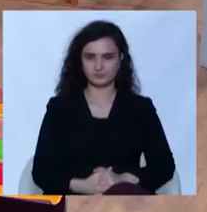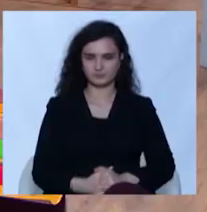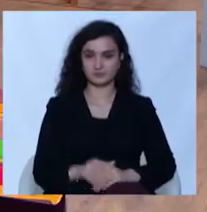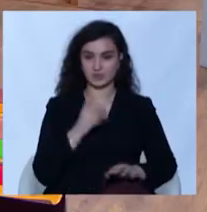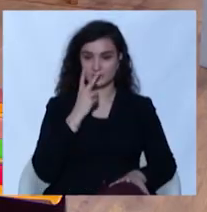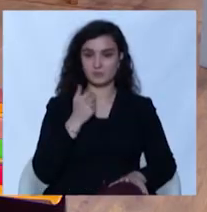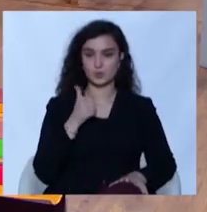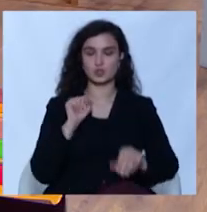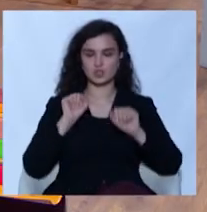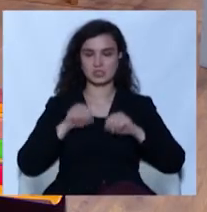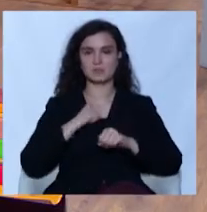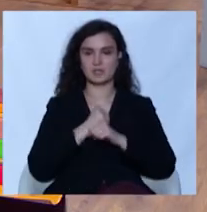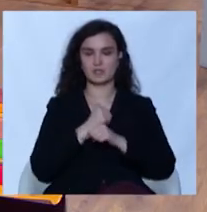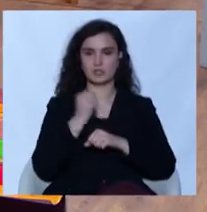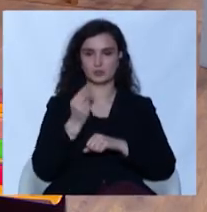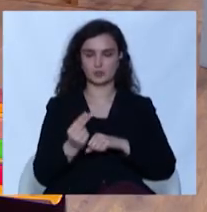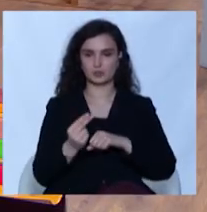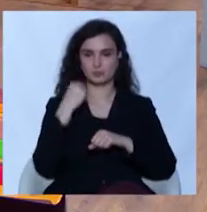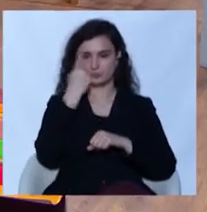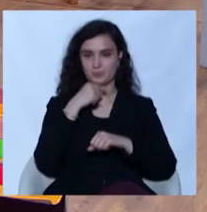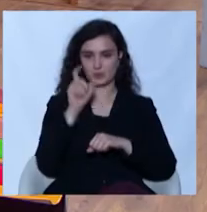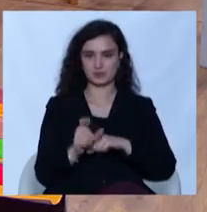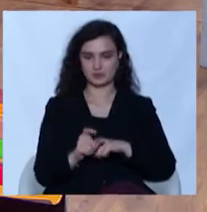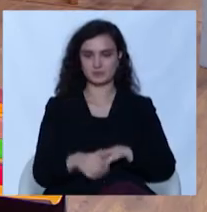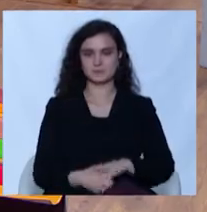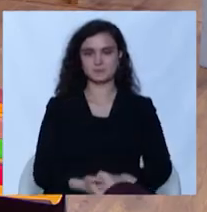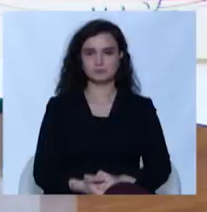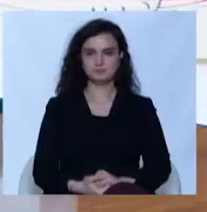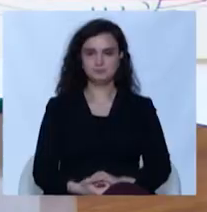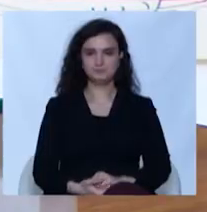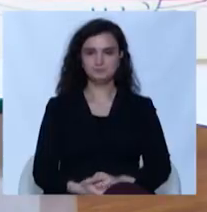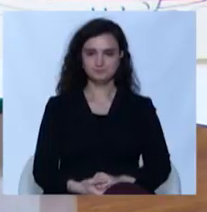გაჩვენებთ, როგორ შეიძლება რომ გავაკეთოთ პორტრეტი.